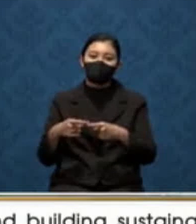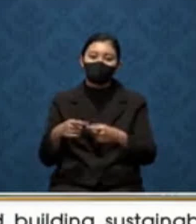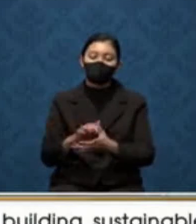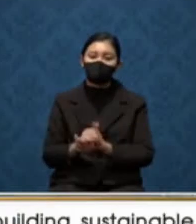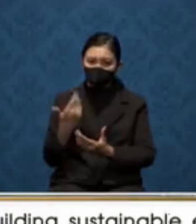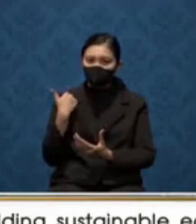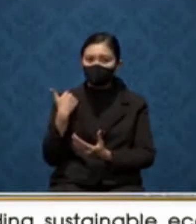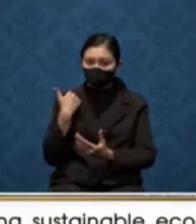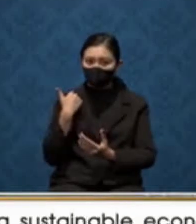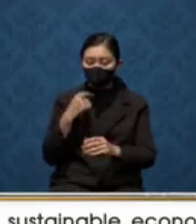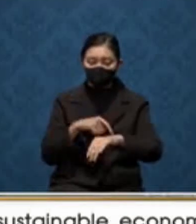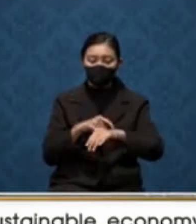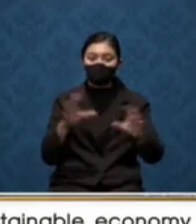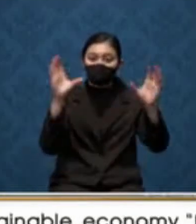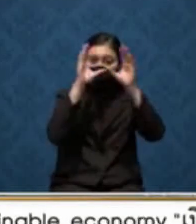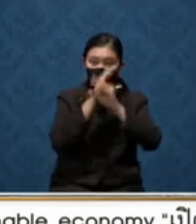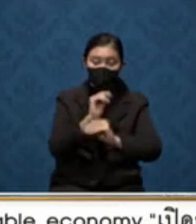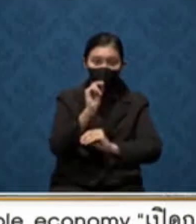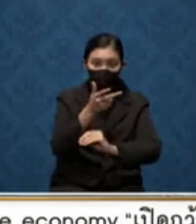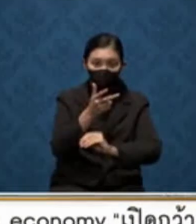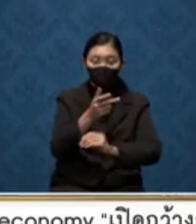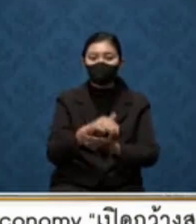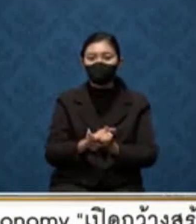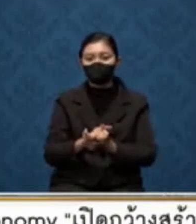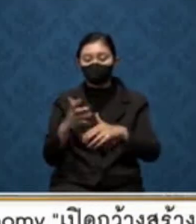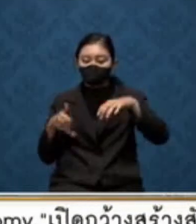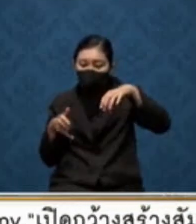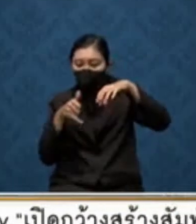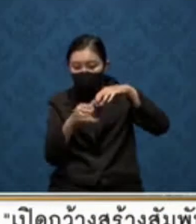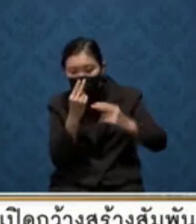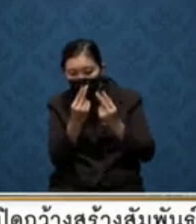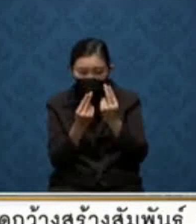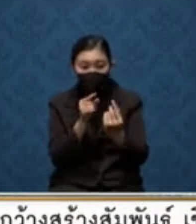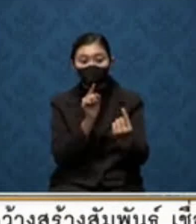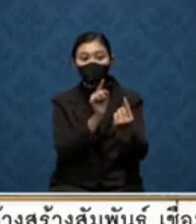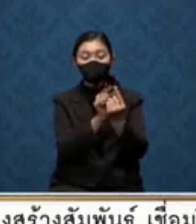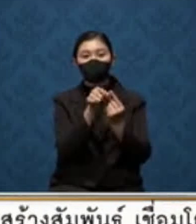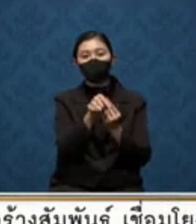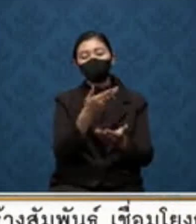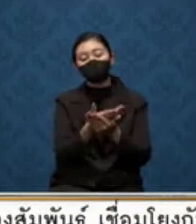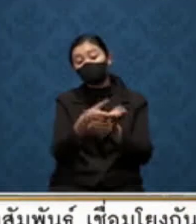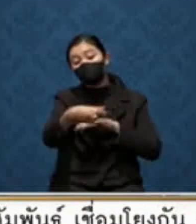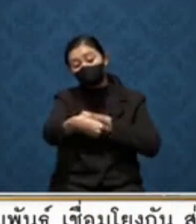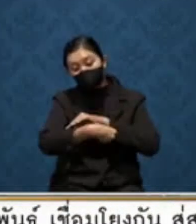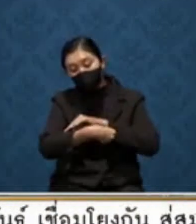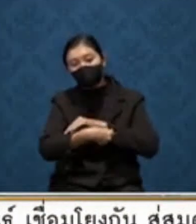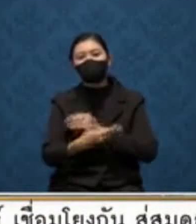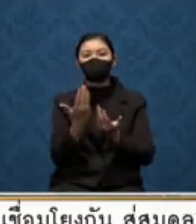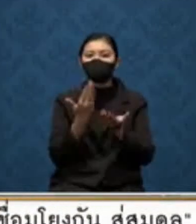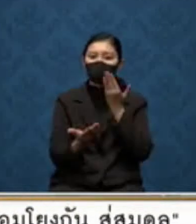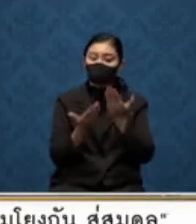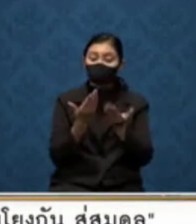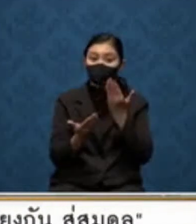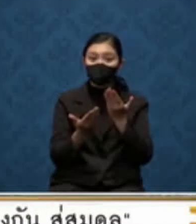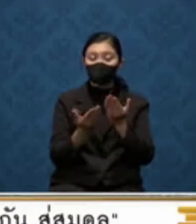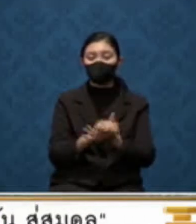บญชีถ้าอยากใหเลอกมหาย Katherineอันนี้เป็เรื่ของการมี กฎหมายหยุมหญิมกฎหม